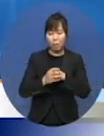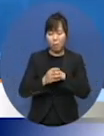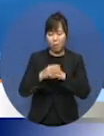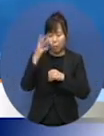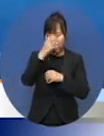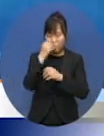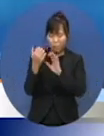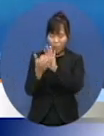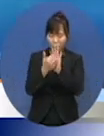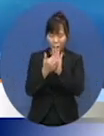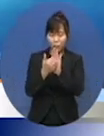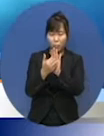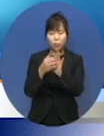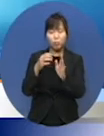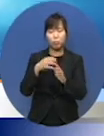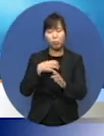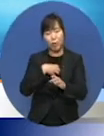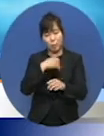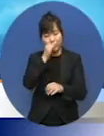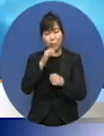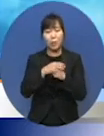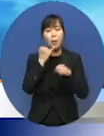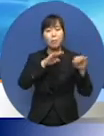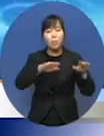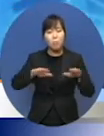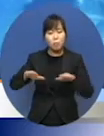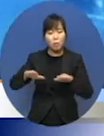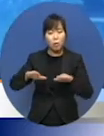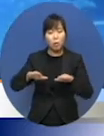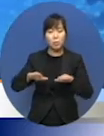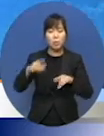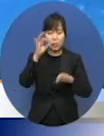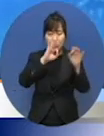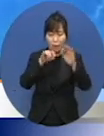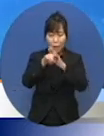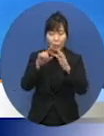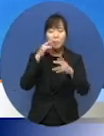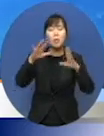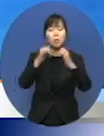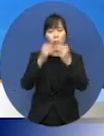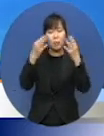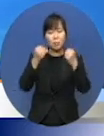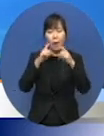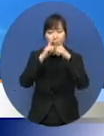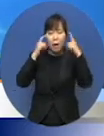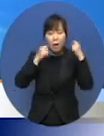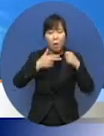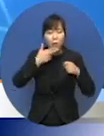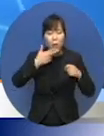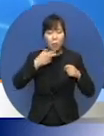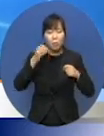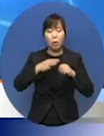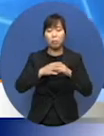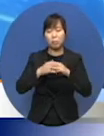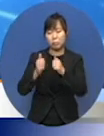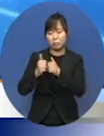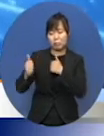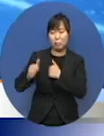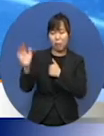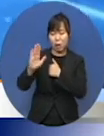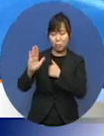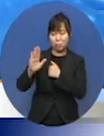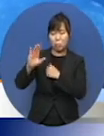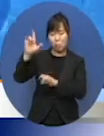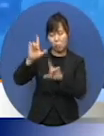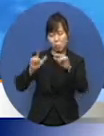켜졌습니다. 미국 뉴욕에서도 해변을 찾는 이용객이 증가하고 있지만 마스크를 끼지 않거나 거리두기가 되지